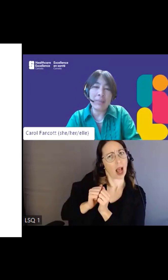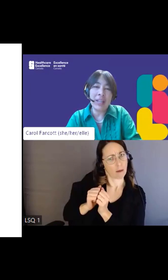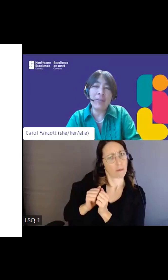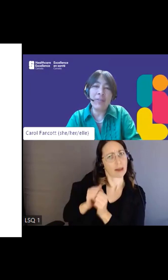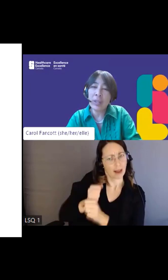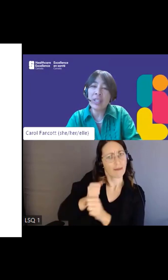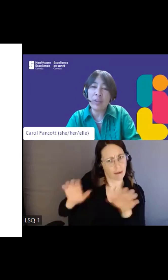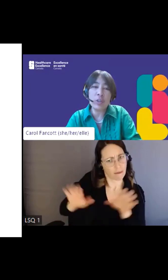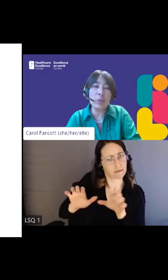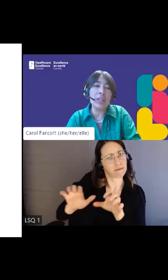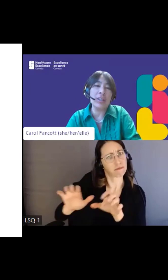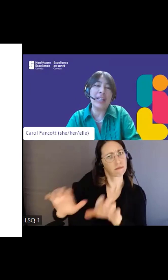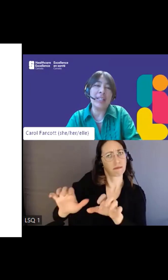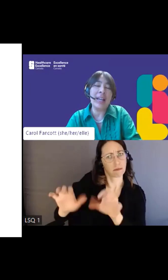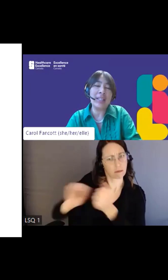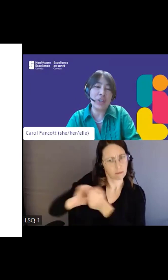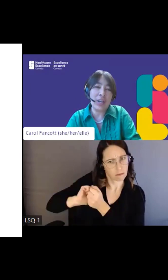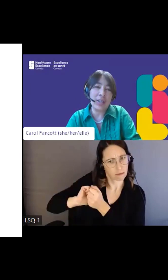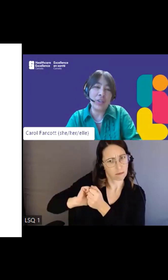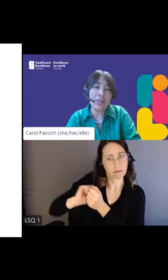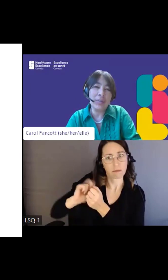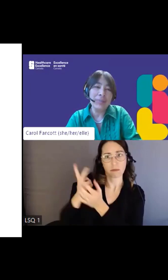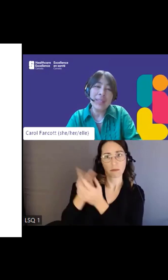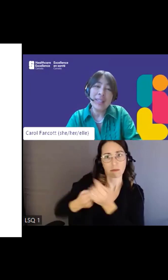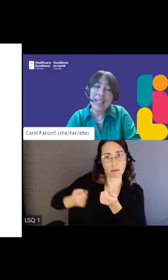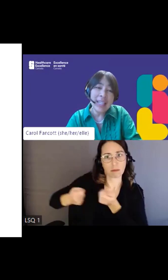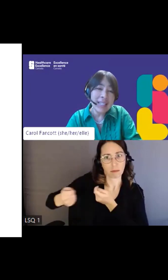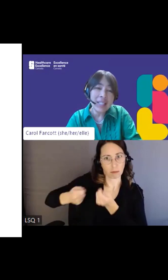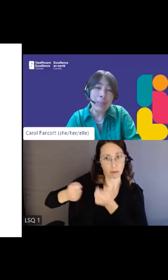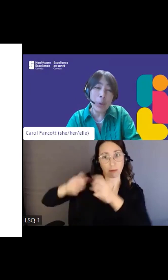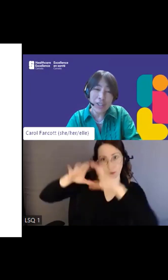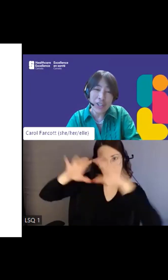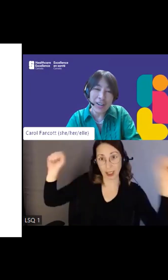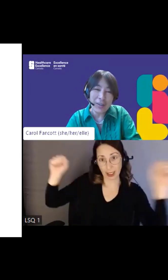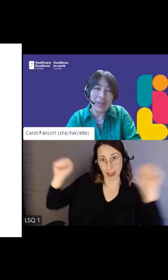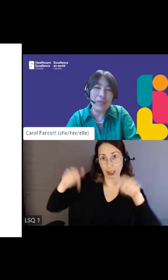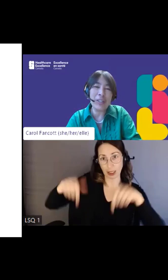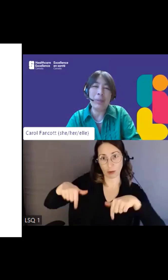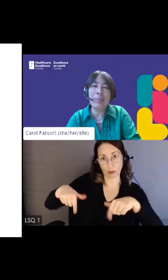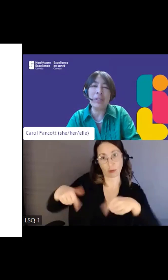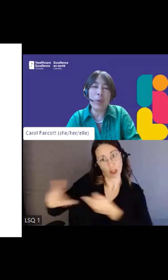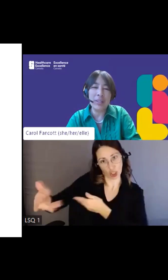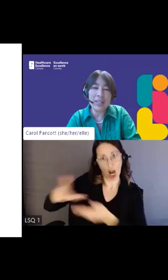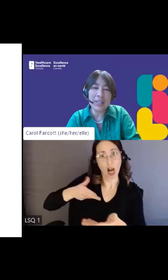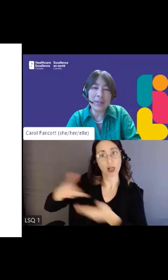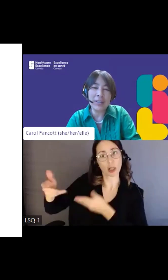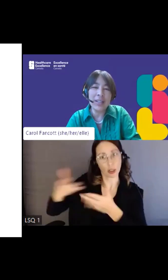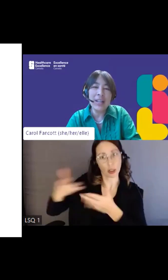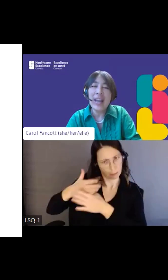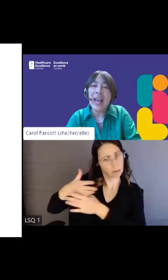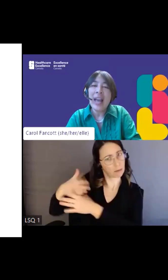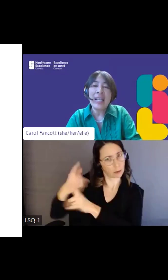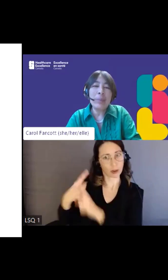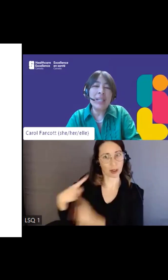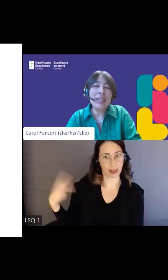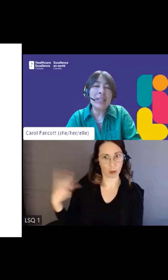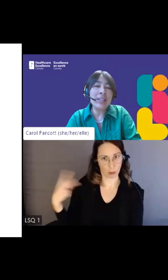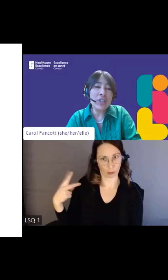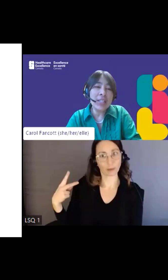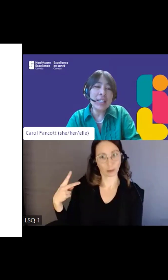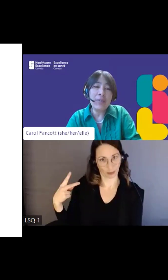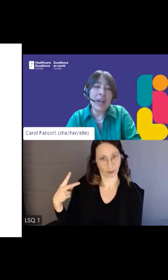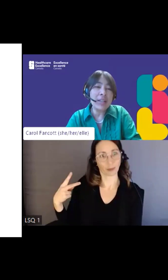cet échange. Alors, il s'agit de Denise qui est donc